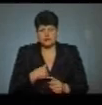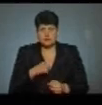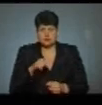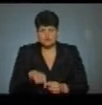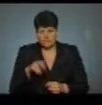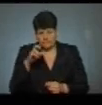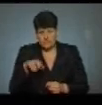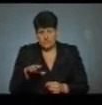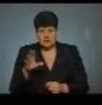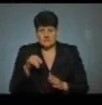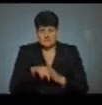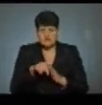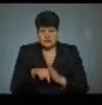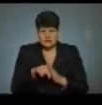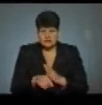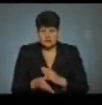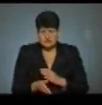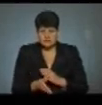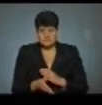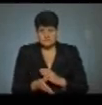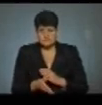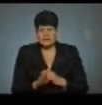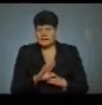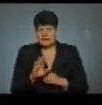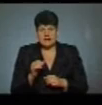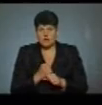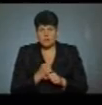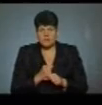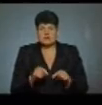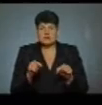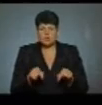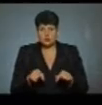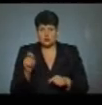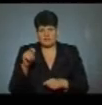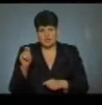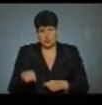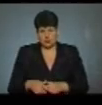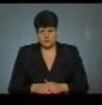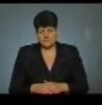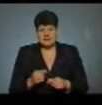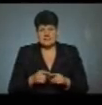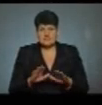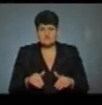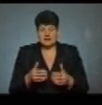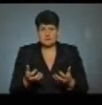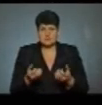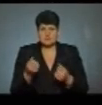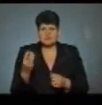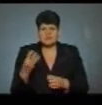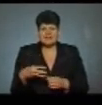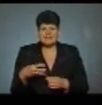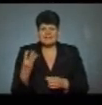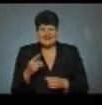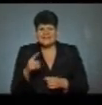країні, всередині, не робити тут війну. Це звернення підтримали 33 з